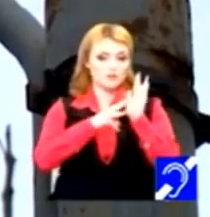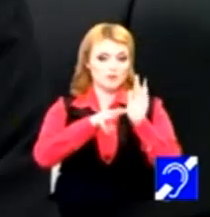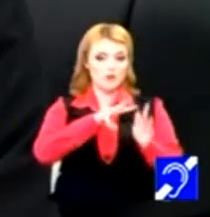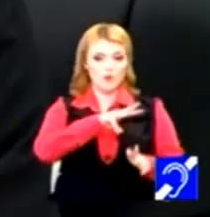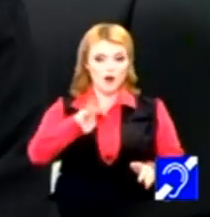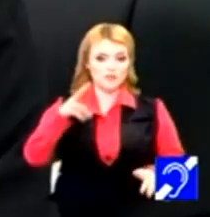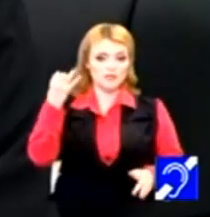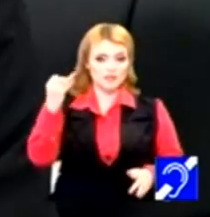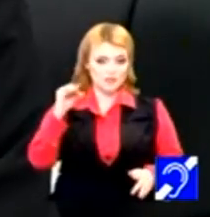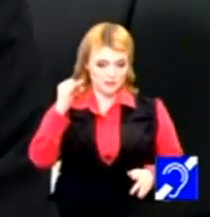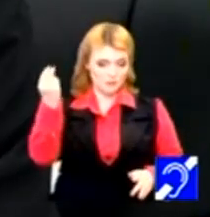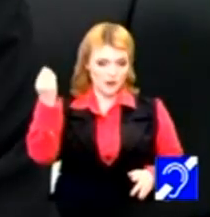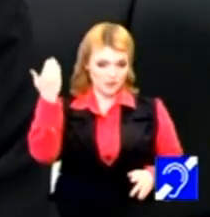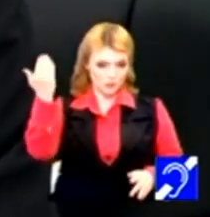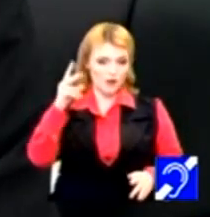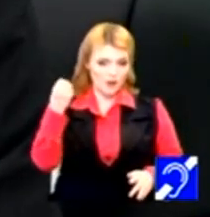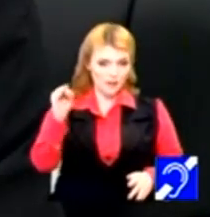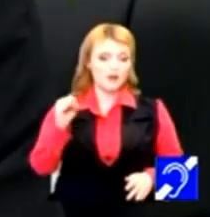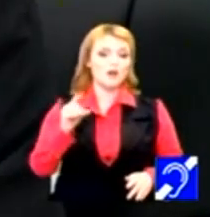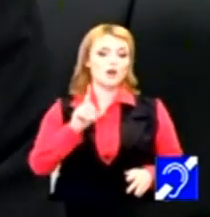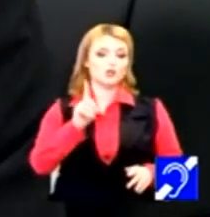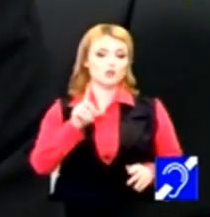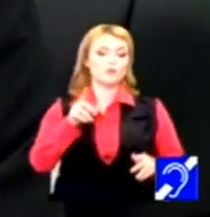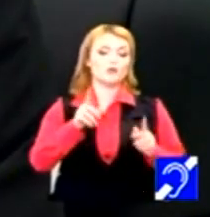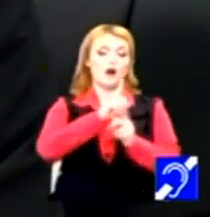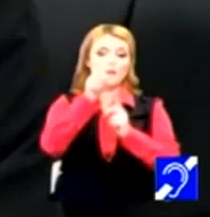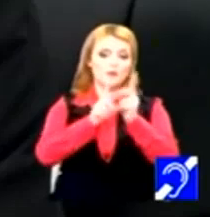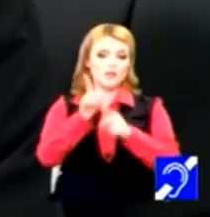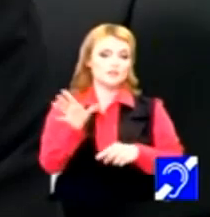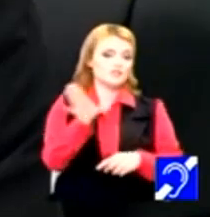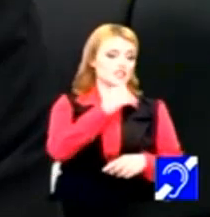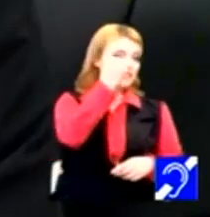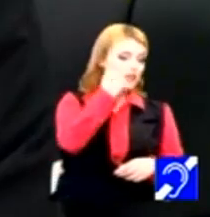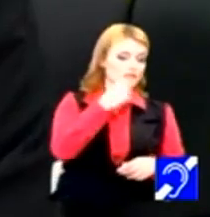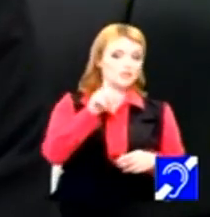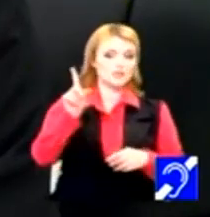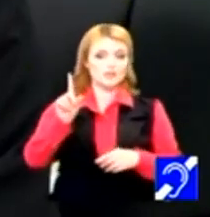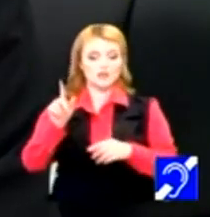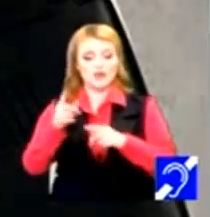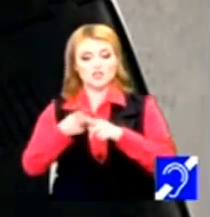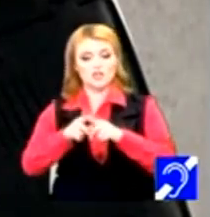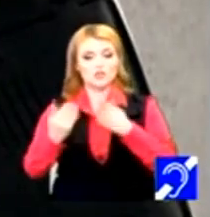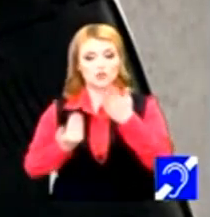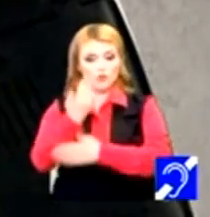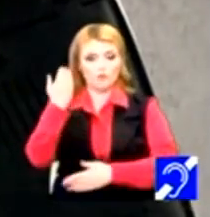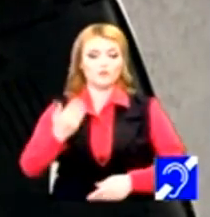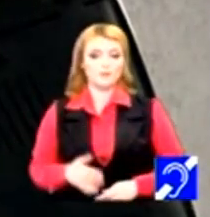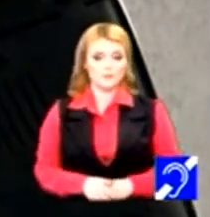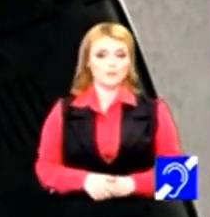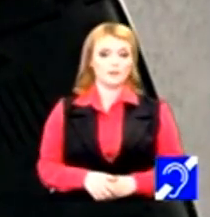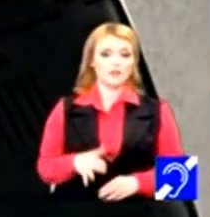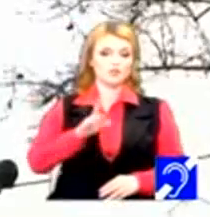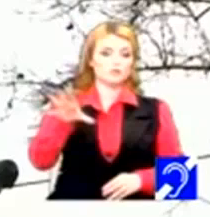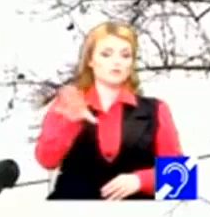străzi. Practic fiecare primărie va inventaria necesarul de lămpi, va face un studiu de